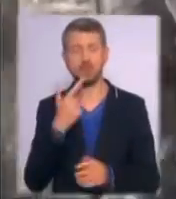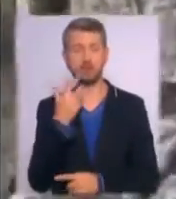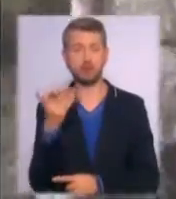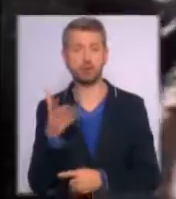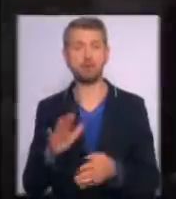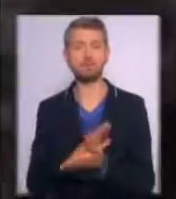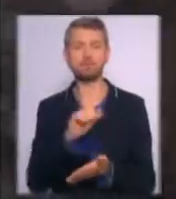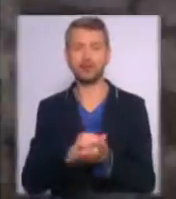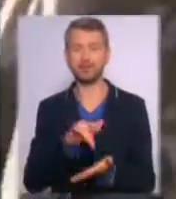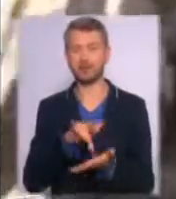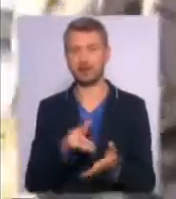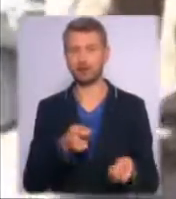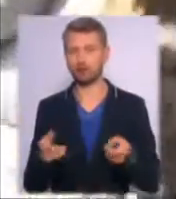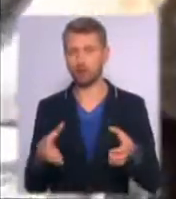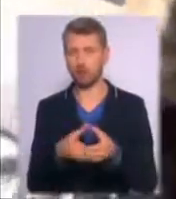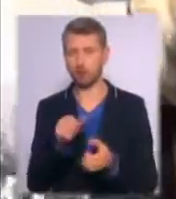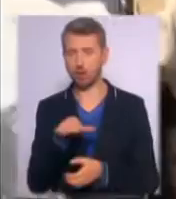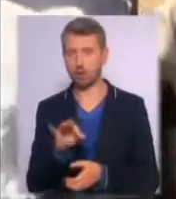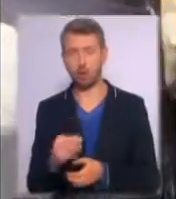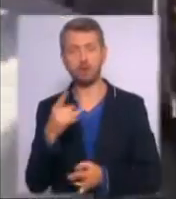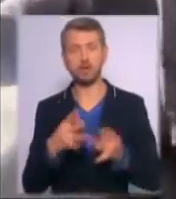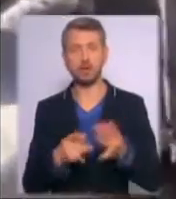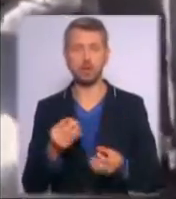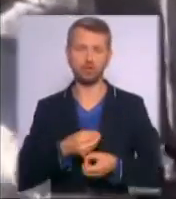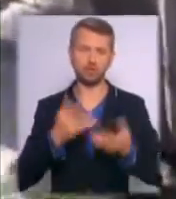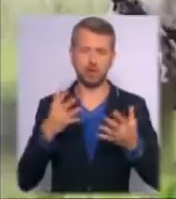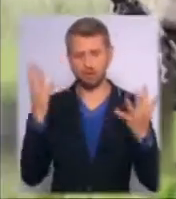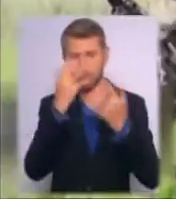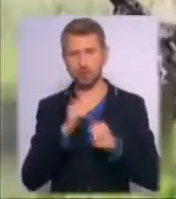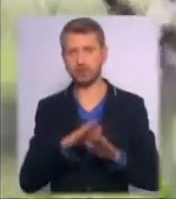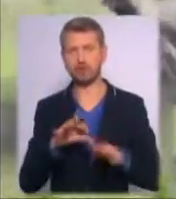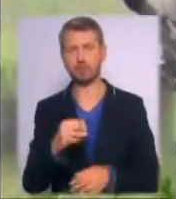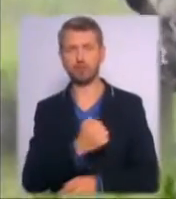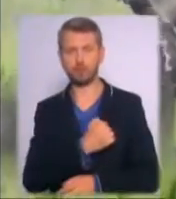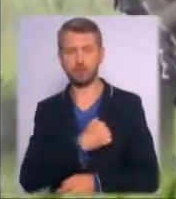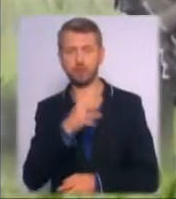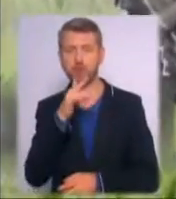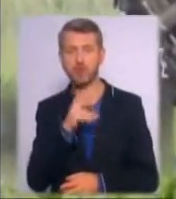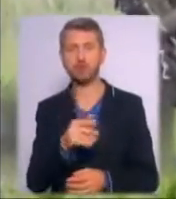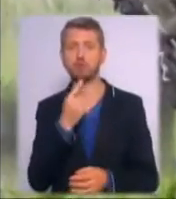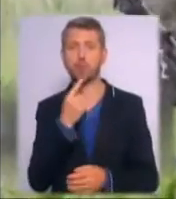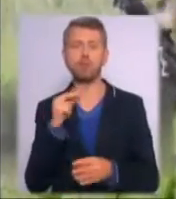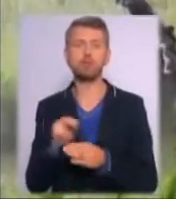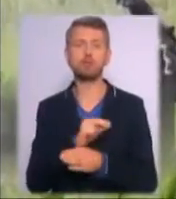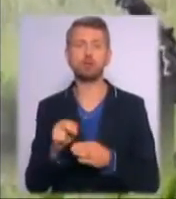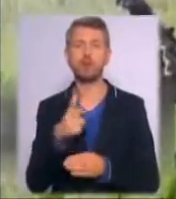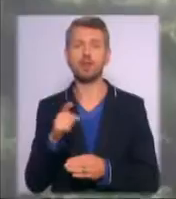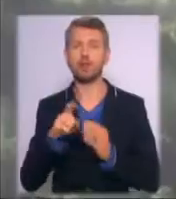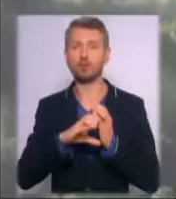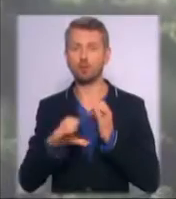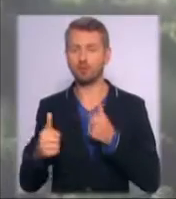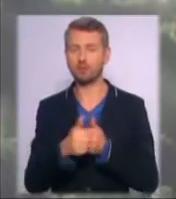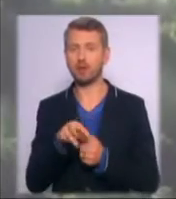АТО. Стріляють і вдень, і вночі, і не лише по військових. Під час спроби відремонтувати газопровід у районі Мар'їнки бойовики